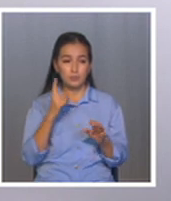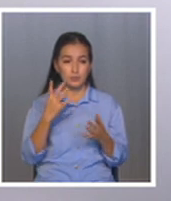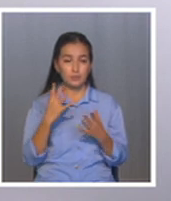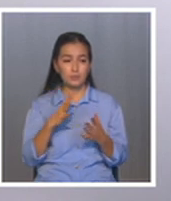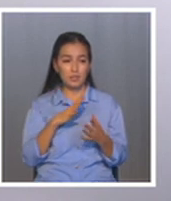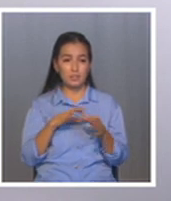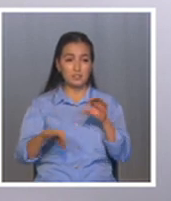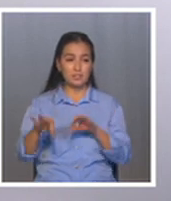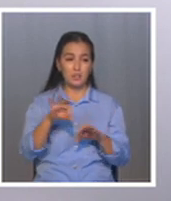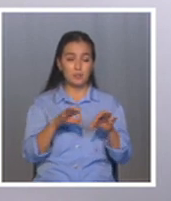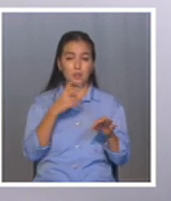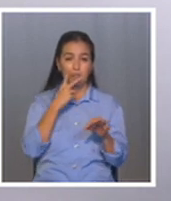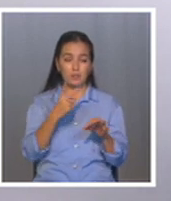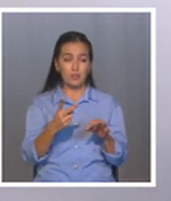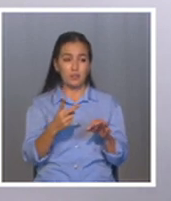схема түрінде